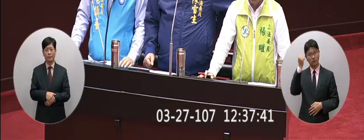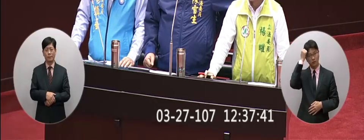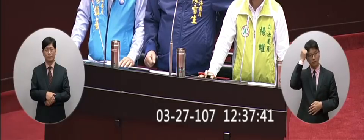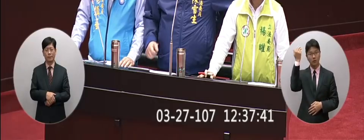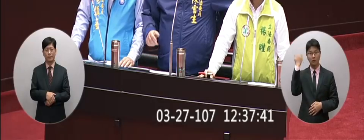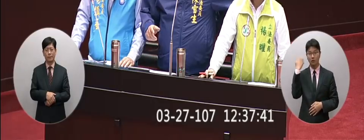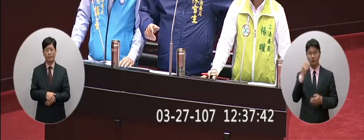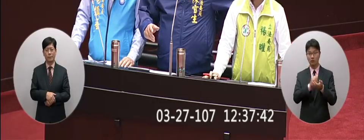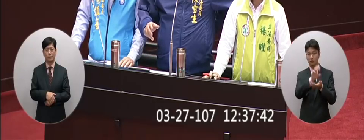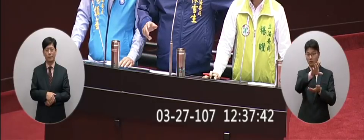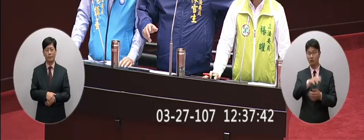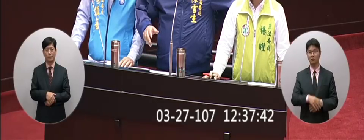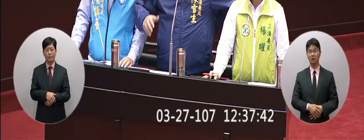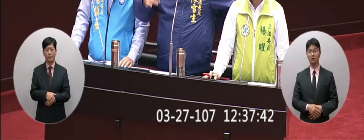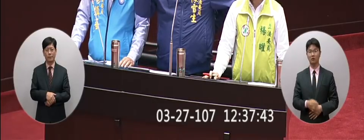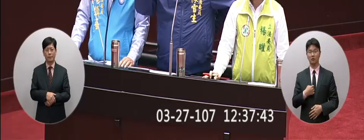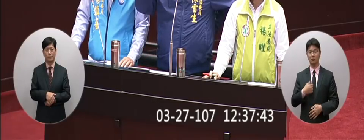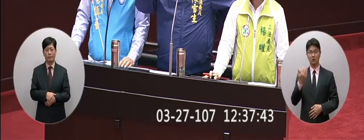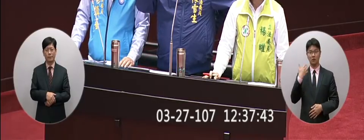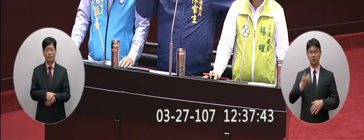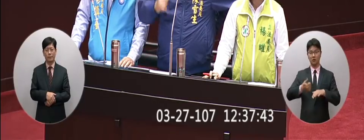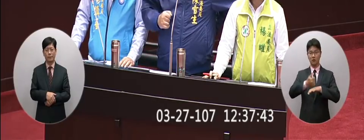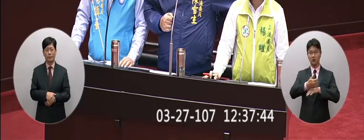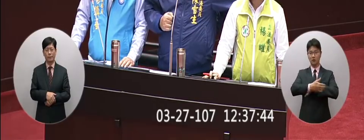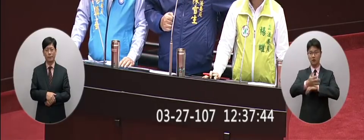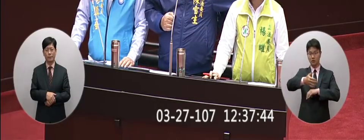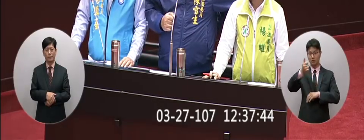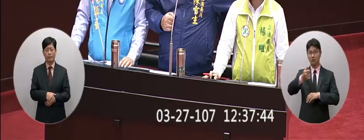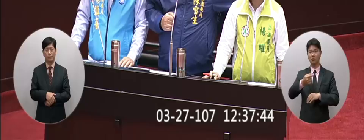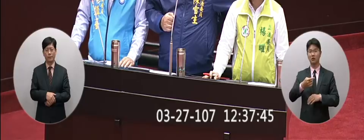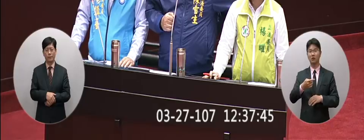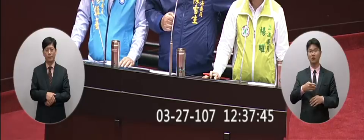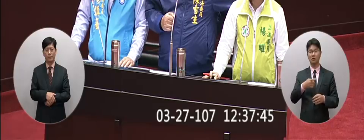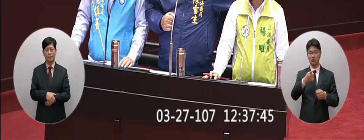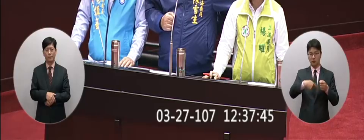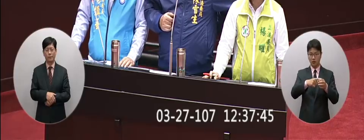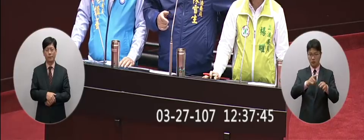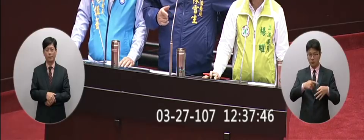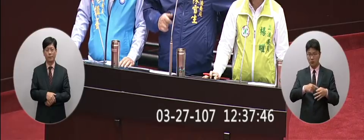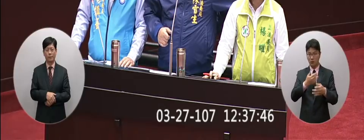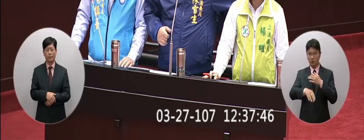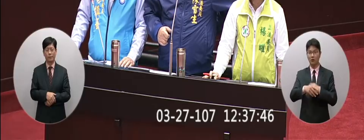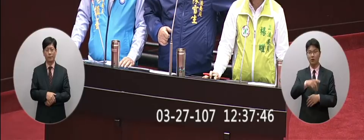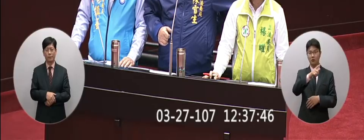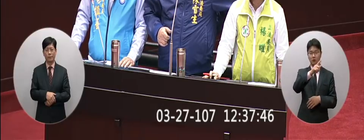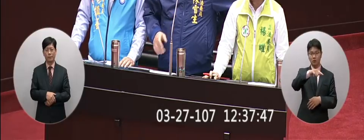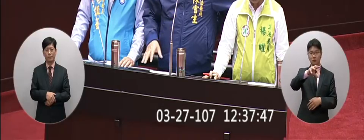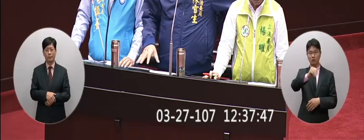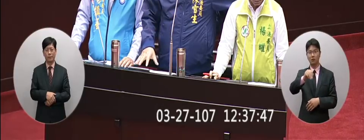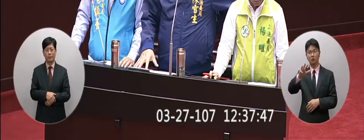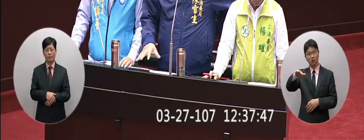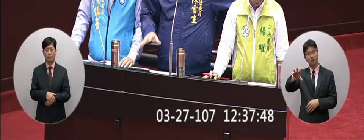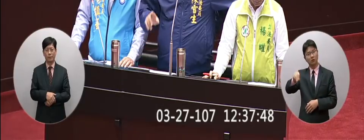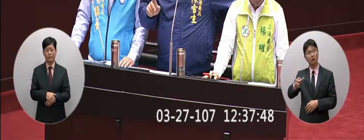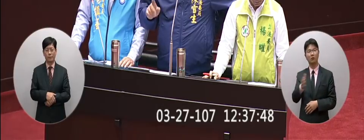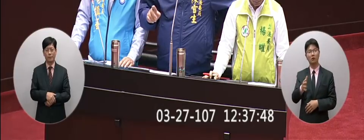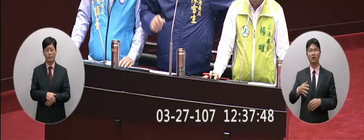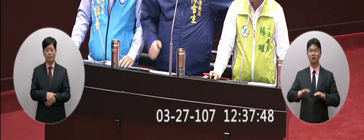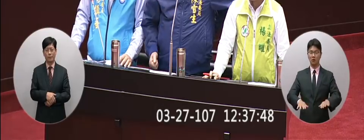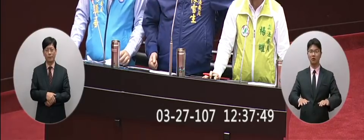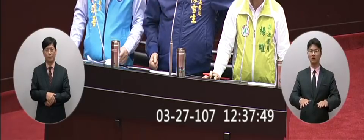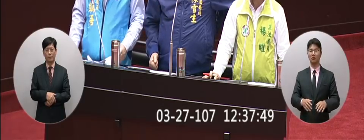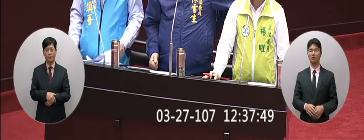你报告哈，我们以前我当县长的时候，大概盈余只有6000万到8000万左右，现在我们刘县长啊，已